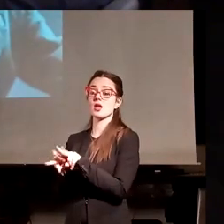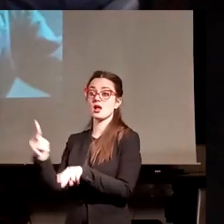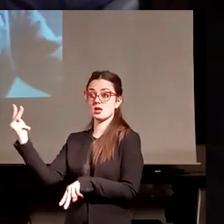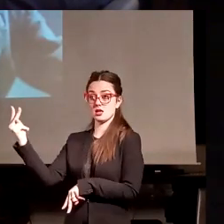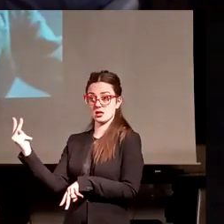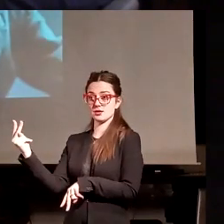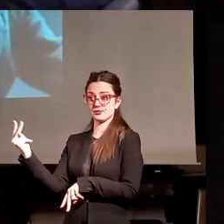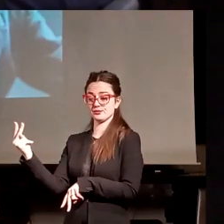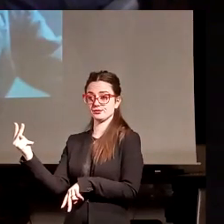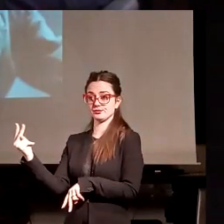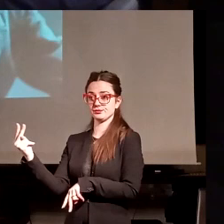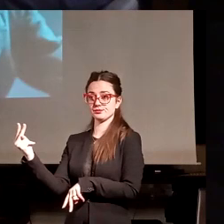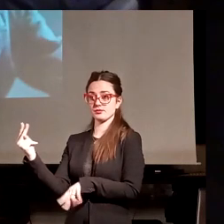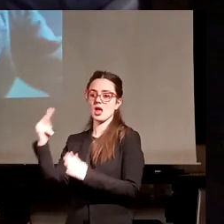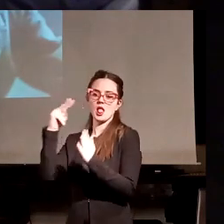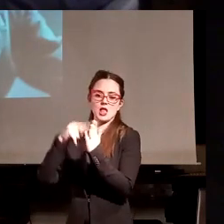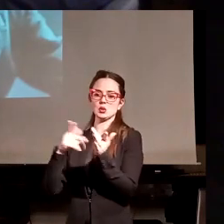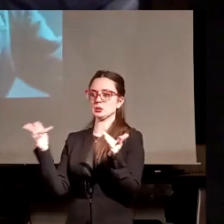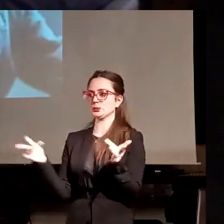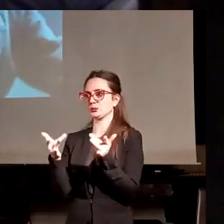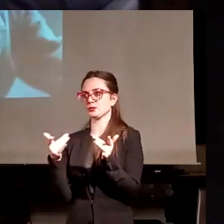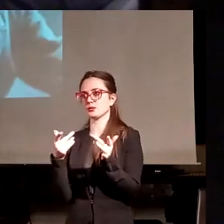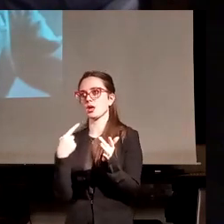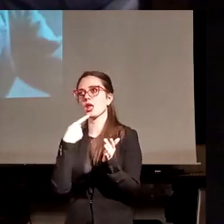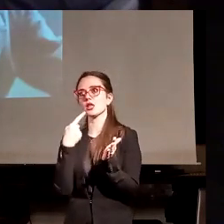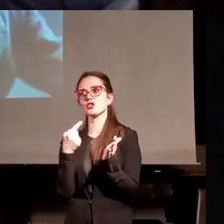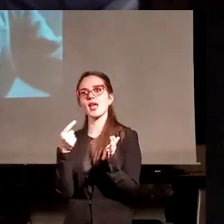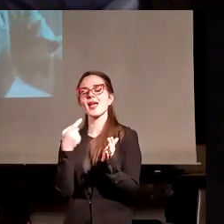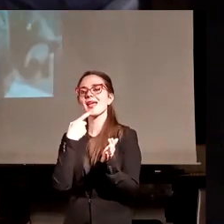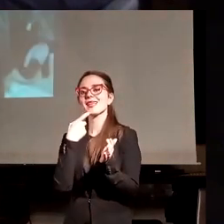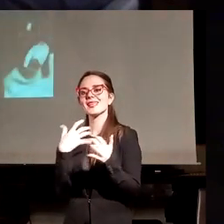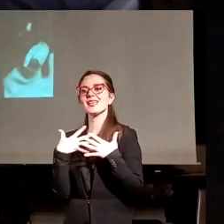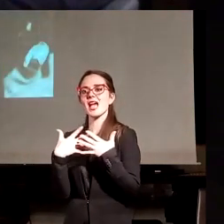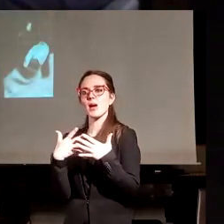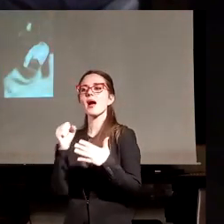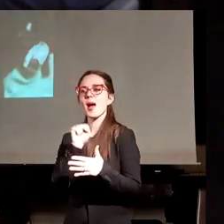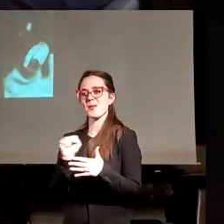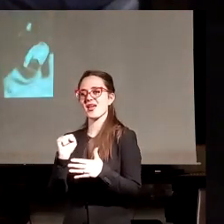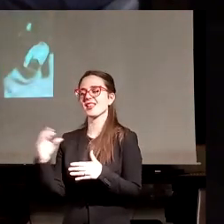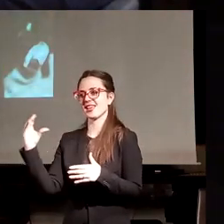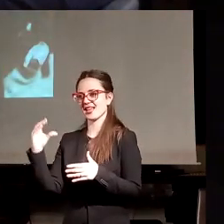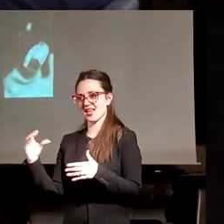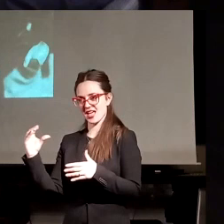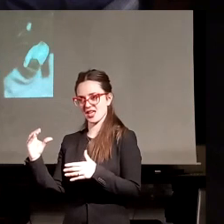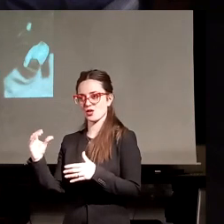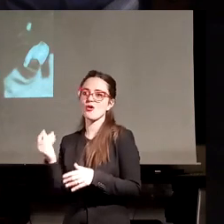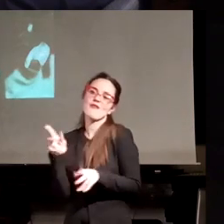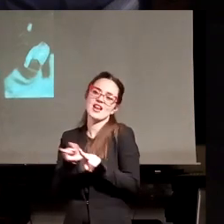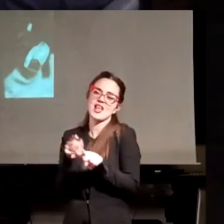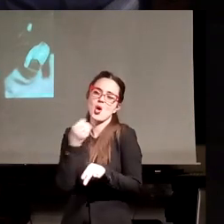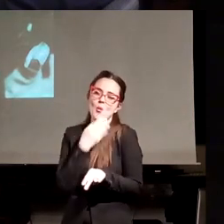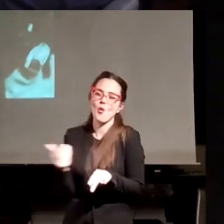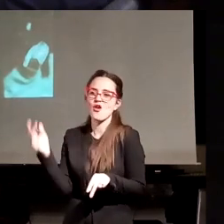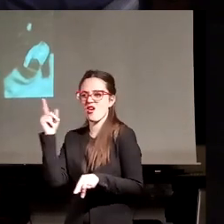che la lettura superficiale dice chiama belle e cai non riusciamo così il fratello buono il fratello cattivo è di